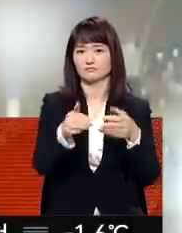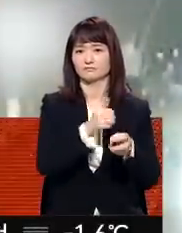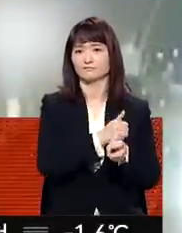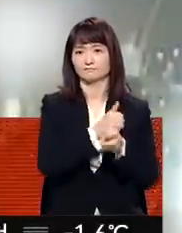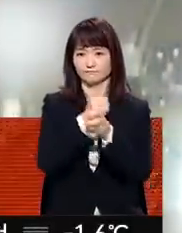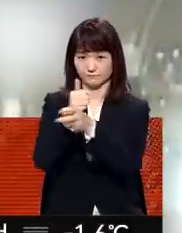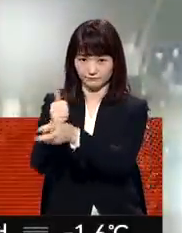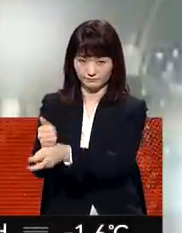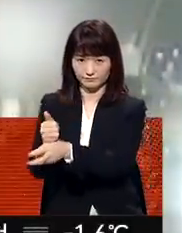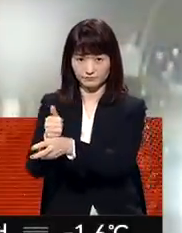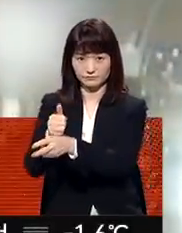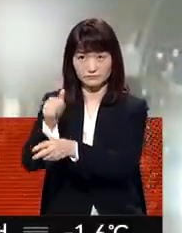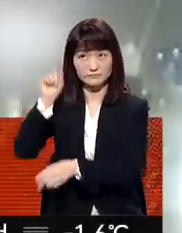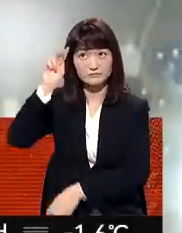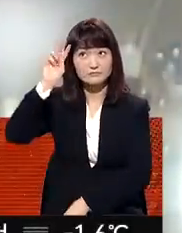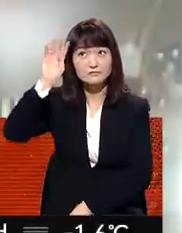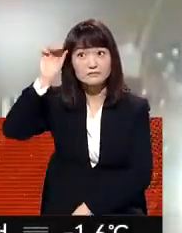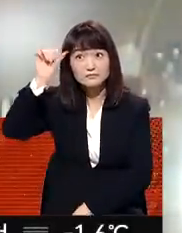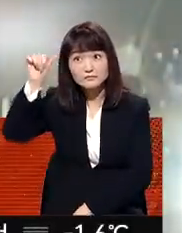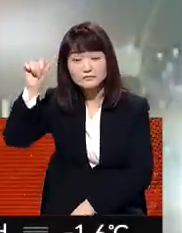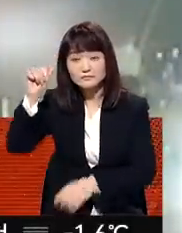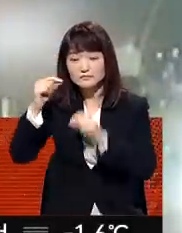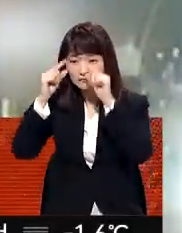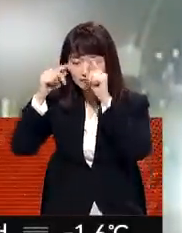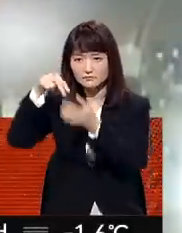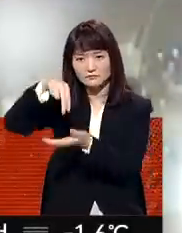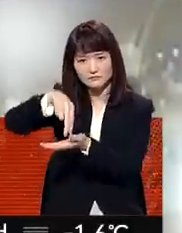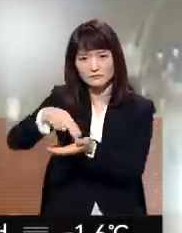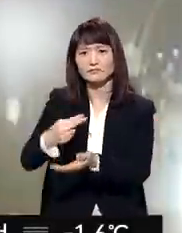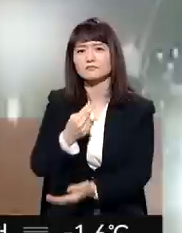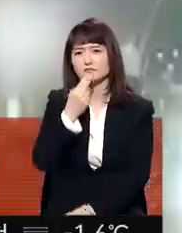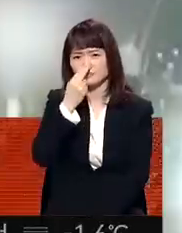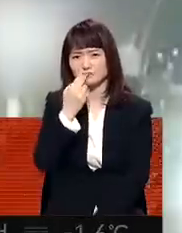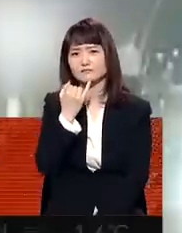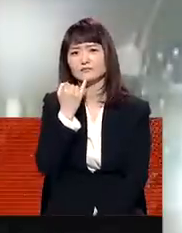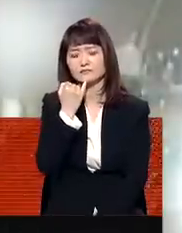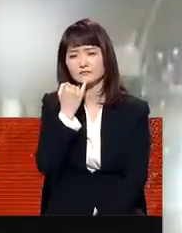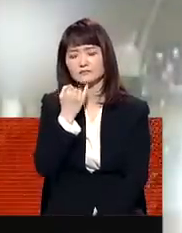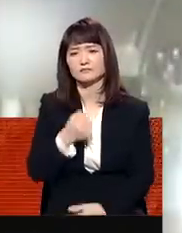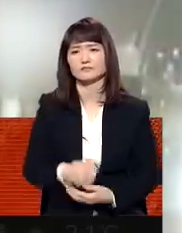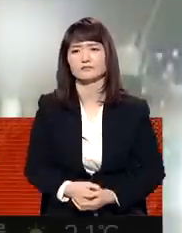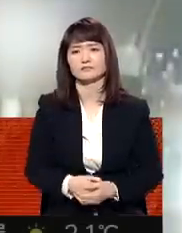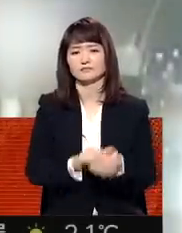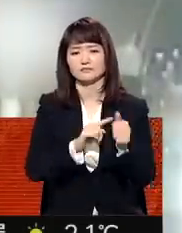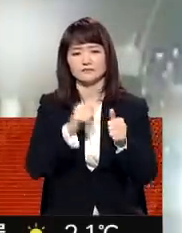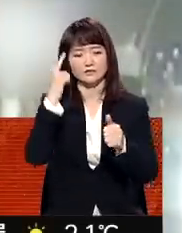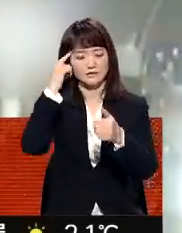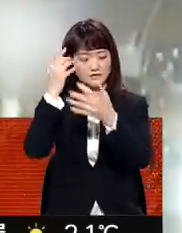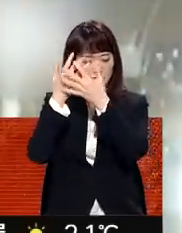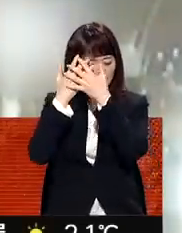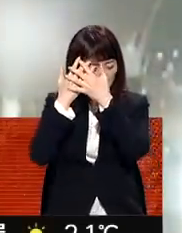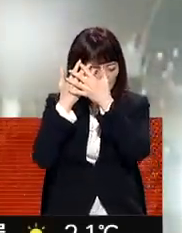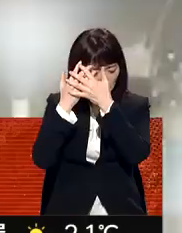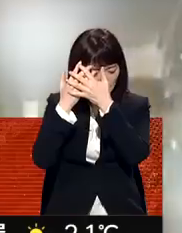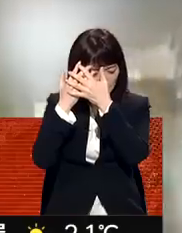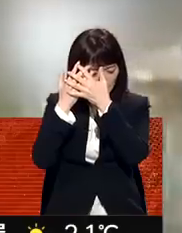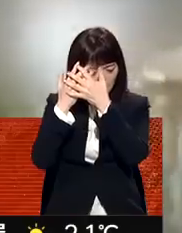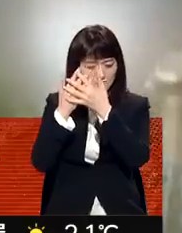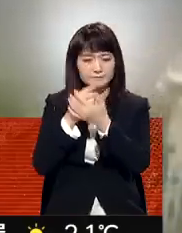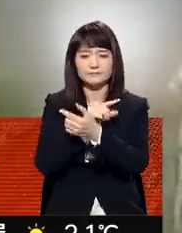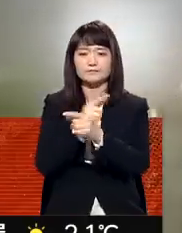됐는데 5일 만에 깨어났습니다 다행히 생명을 건졌는데 그 이분이 그 트라우마가 상당히 심할뿐만 아니라 여러가지